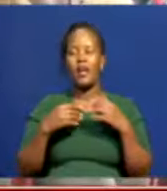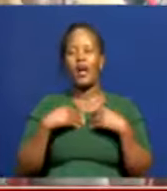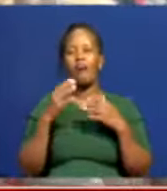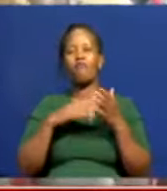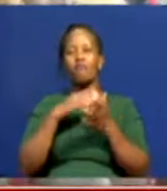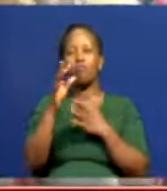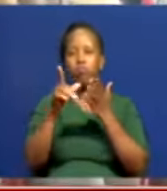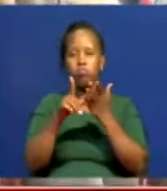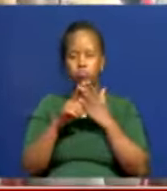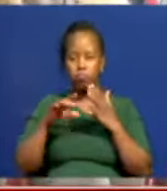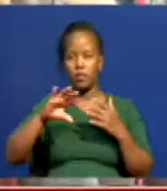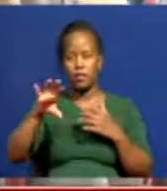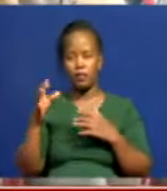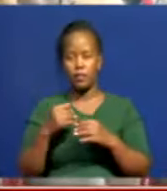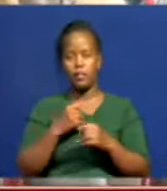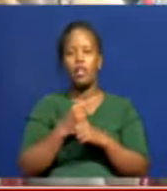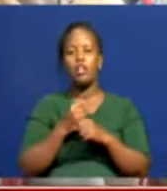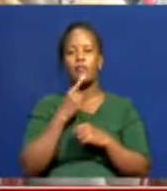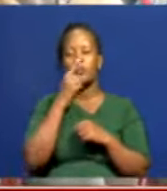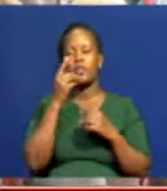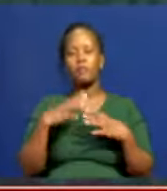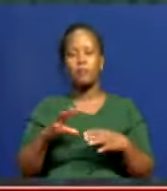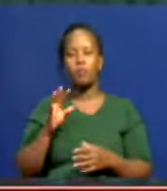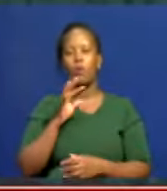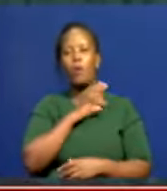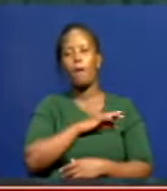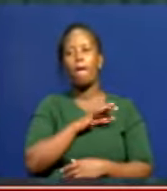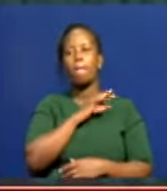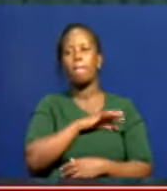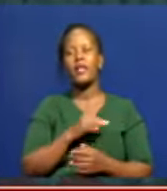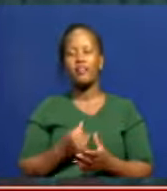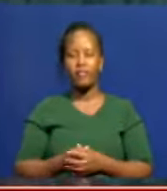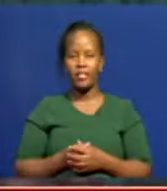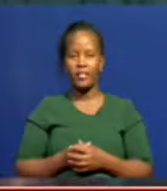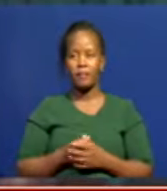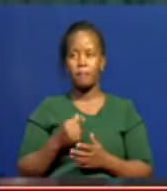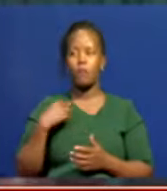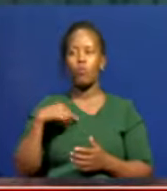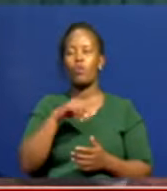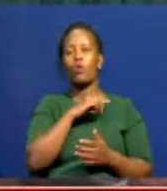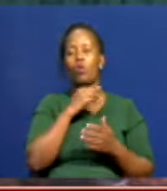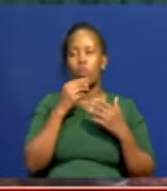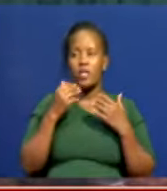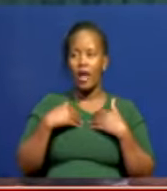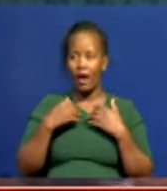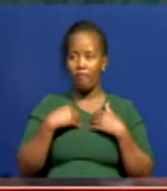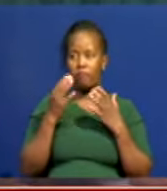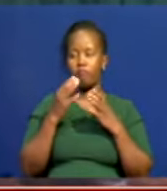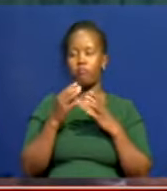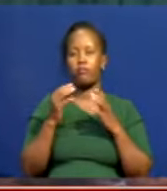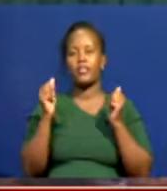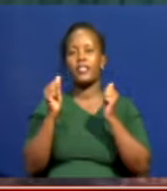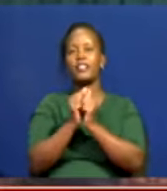counties to ensure locals benefit from the arrangement. Hapa tuko na nucleus, sindio? Eka